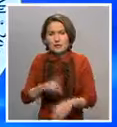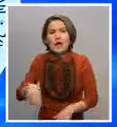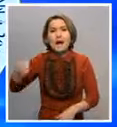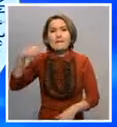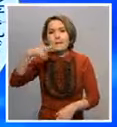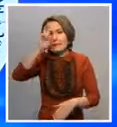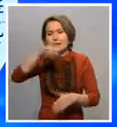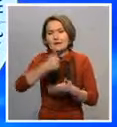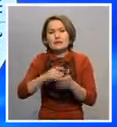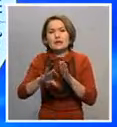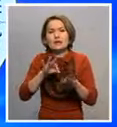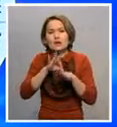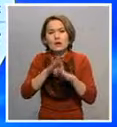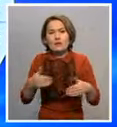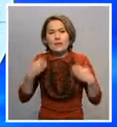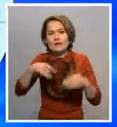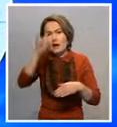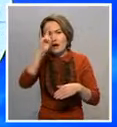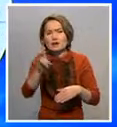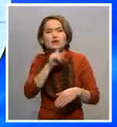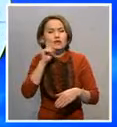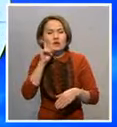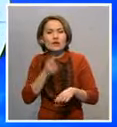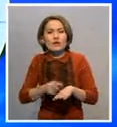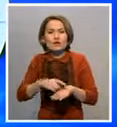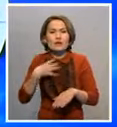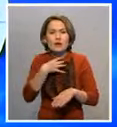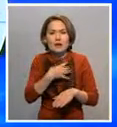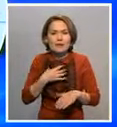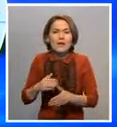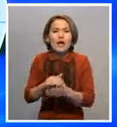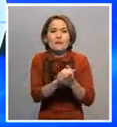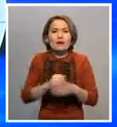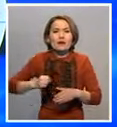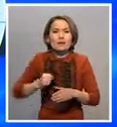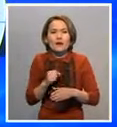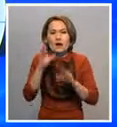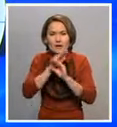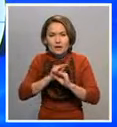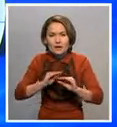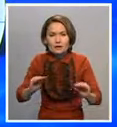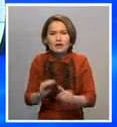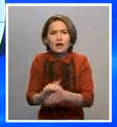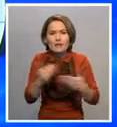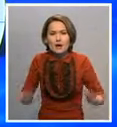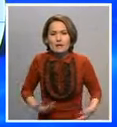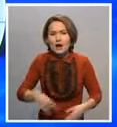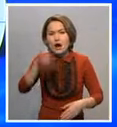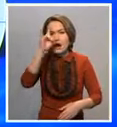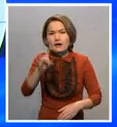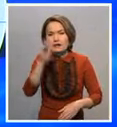Президенттік сайлау өткізу туралы бастама Қазақстан жастары үшін де маңызды, себебі береке бірлігі бекем, тыныштықты ту еткен қазақ елінің